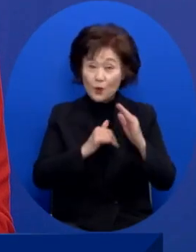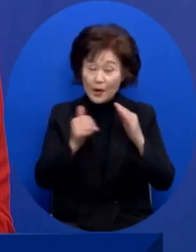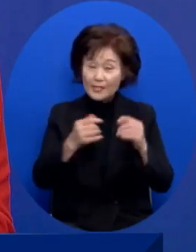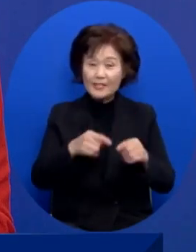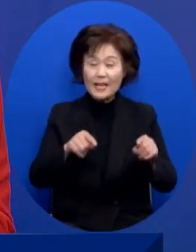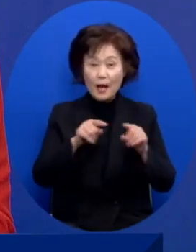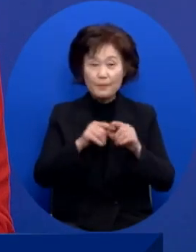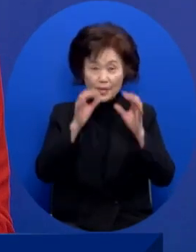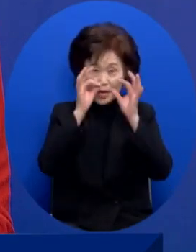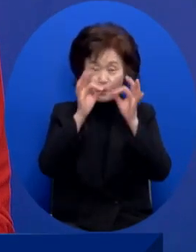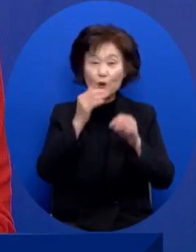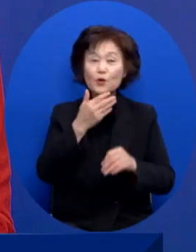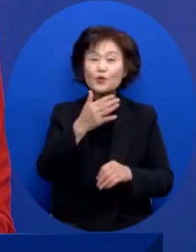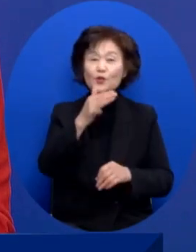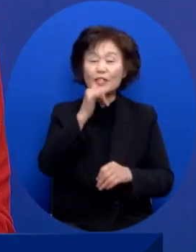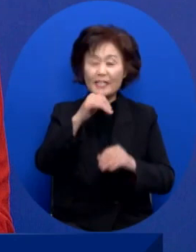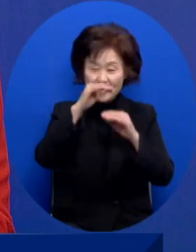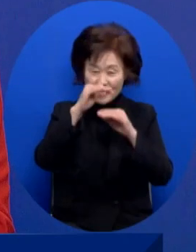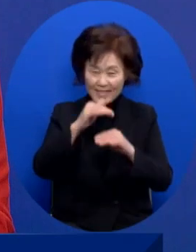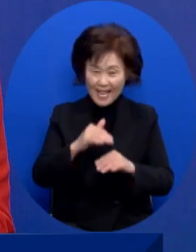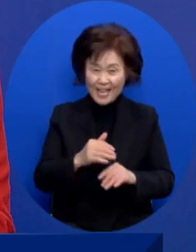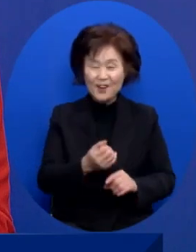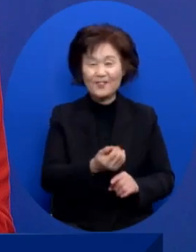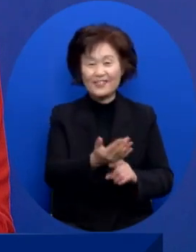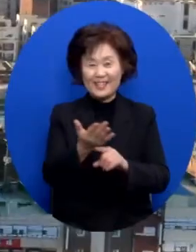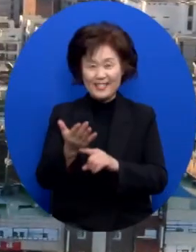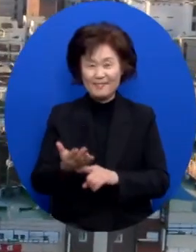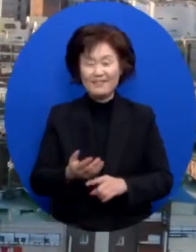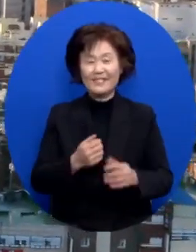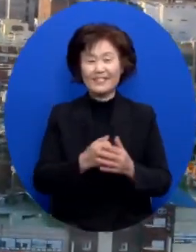다채로운 프로그램을 박주성 기자가 전해드립니다.